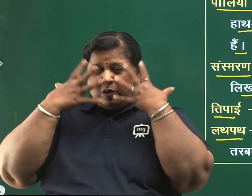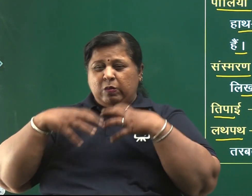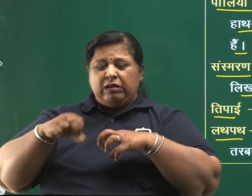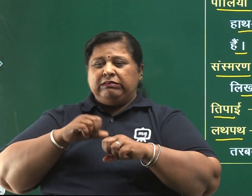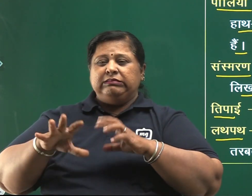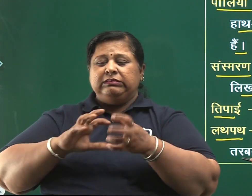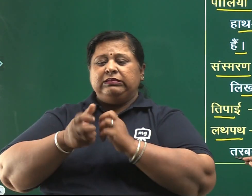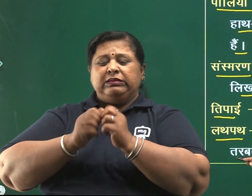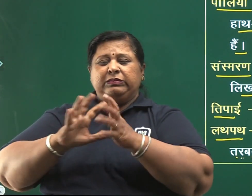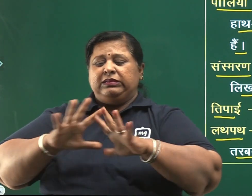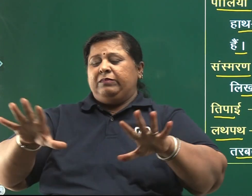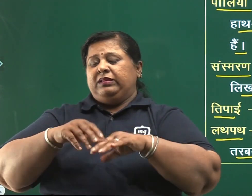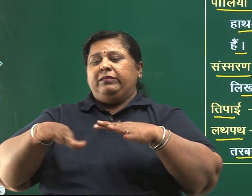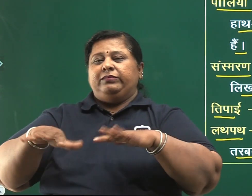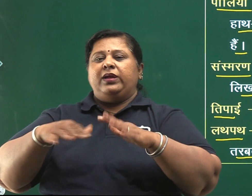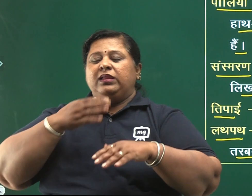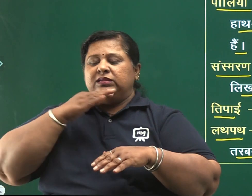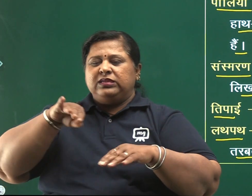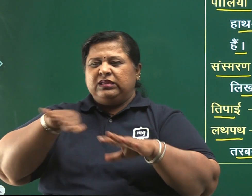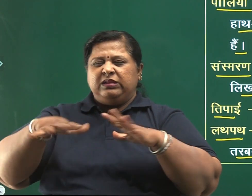हुआ, तरबतर।